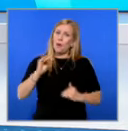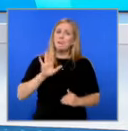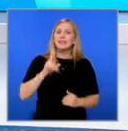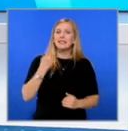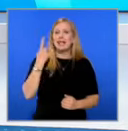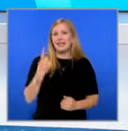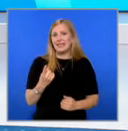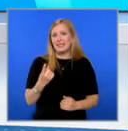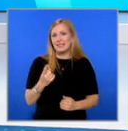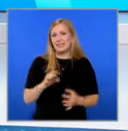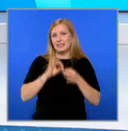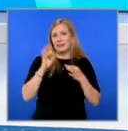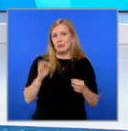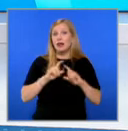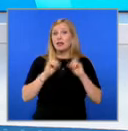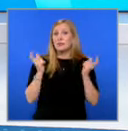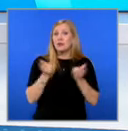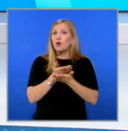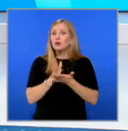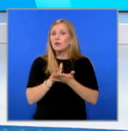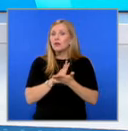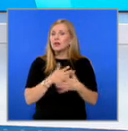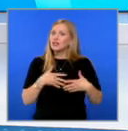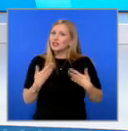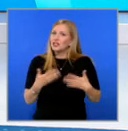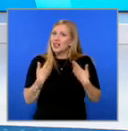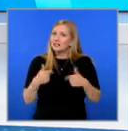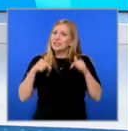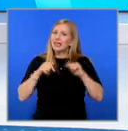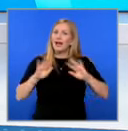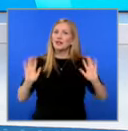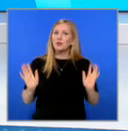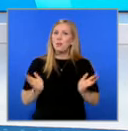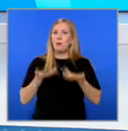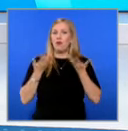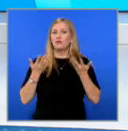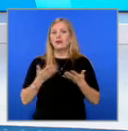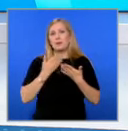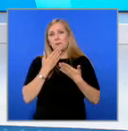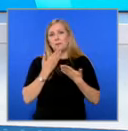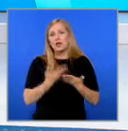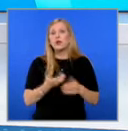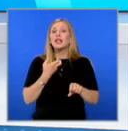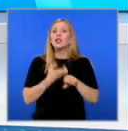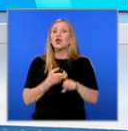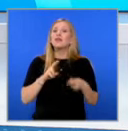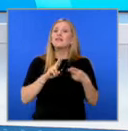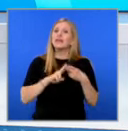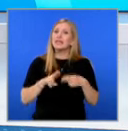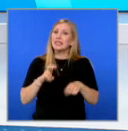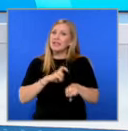см семейството сподели във facebook че щастието им тепърва започва и благодари на до-р веселин